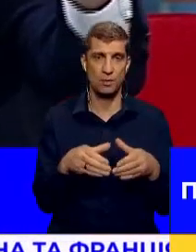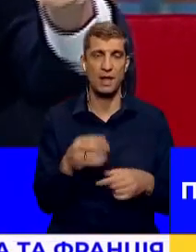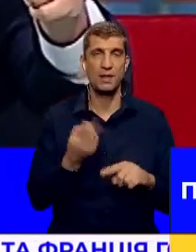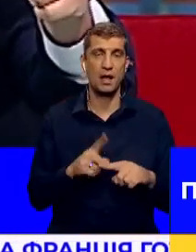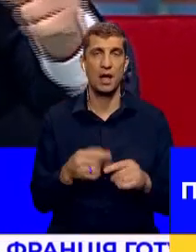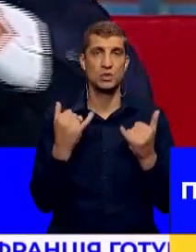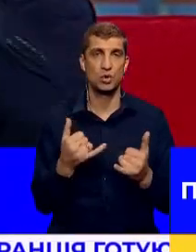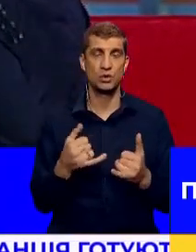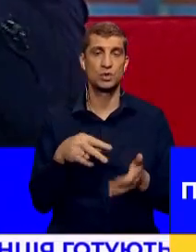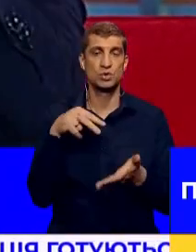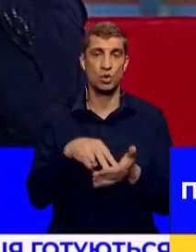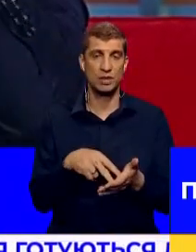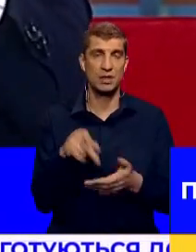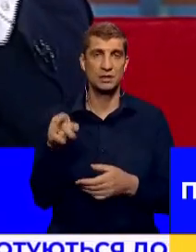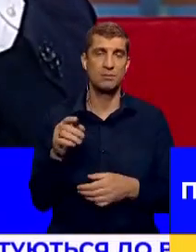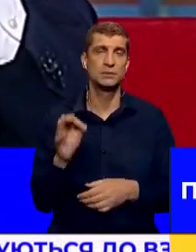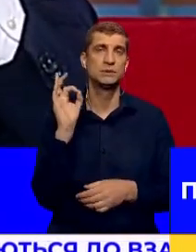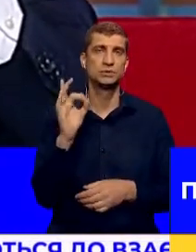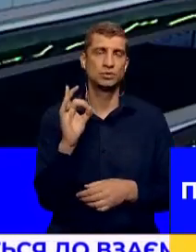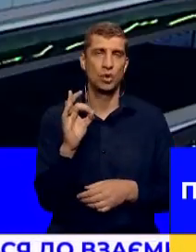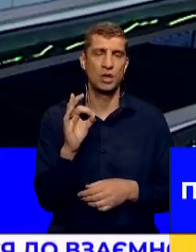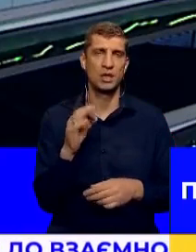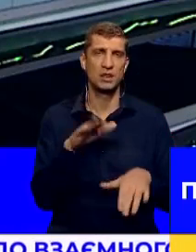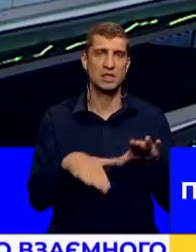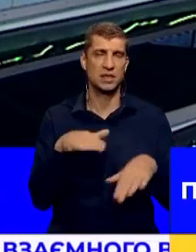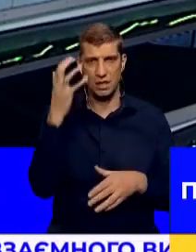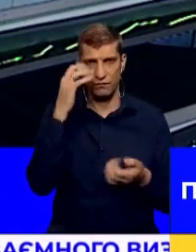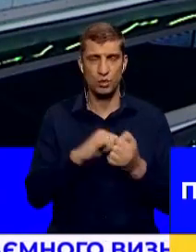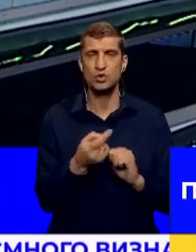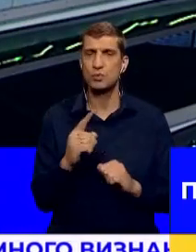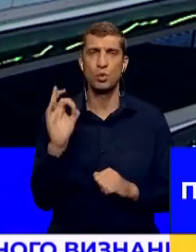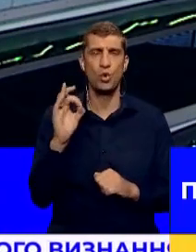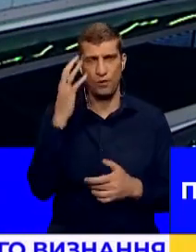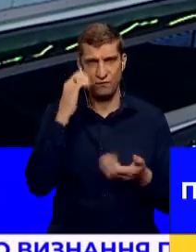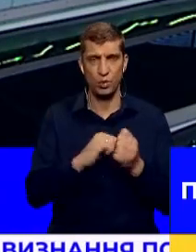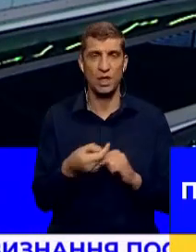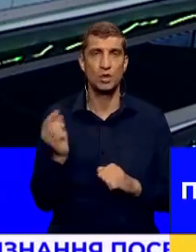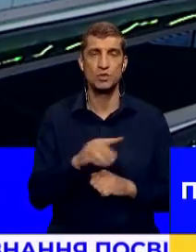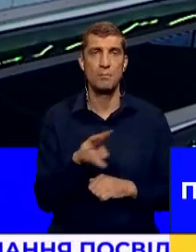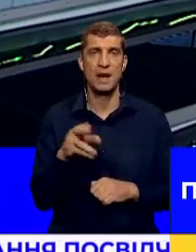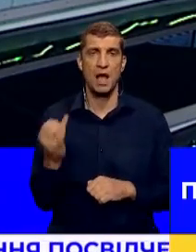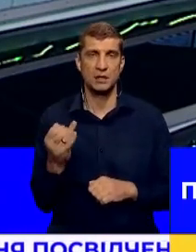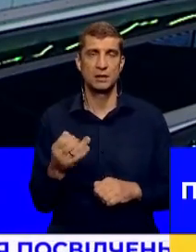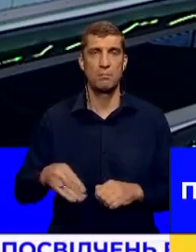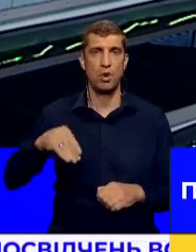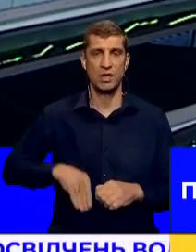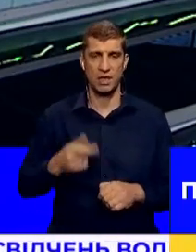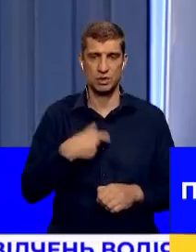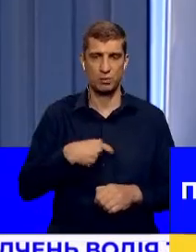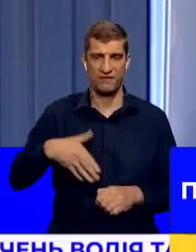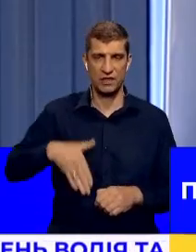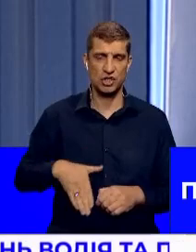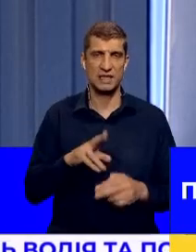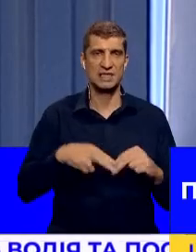яка сьогодні стоїть, бо там 0 на складах вугілля. Чому там 0 вугілля? тому що мільярди поклали собі в кишеню за